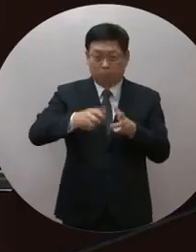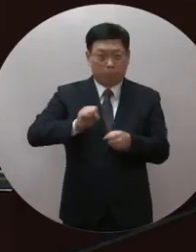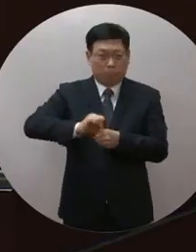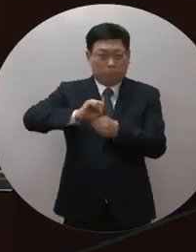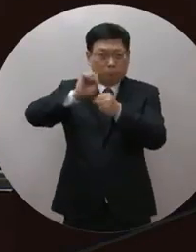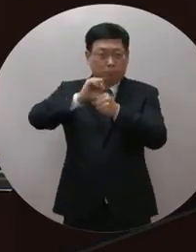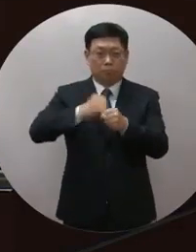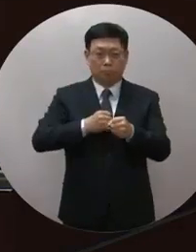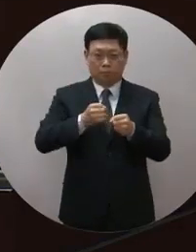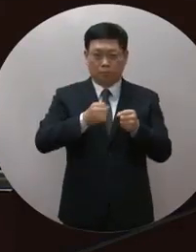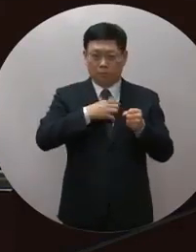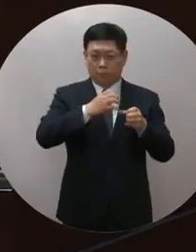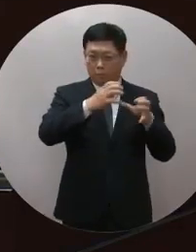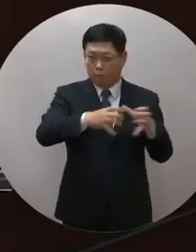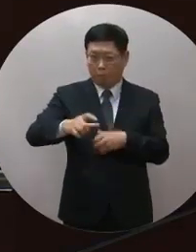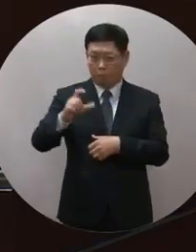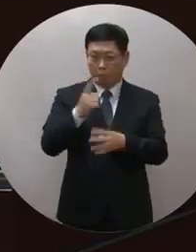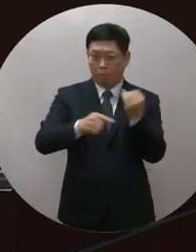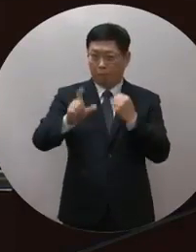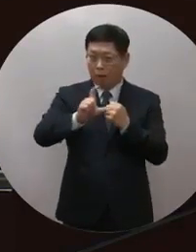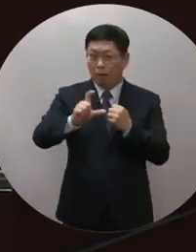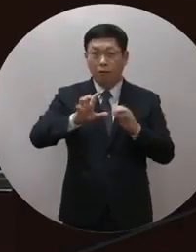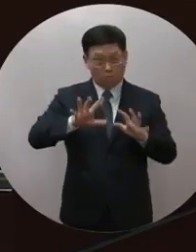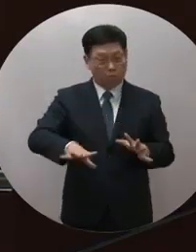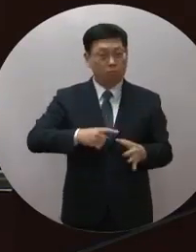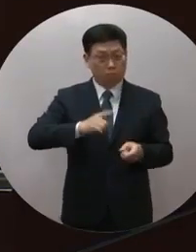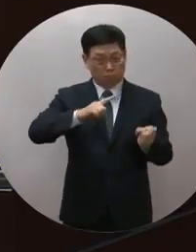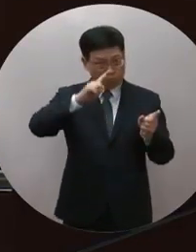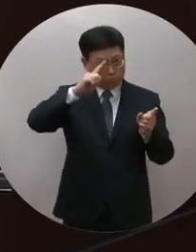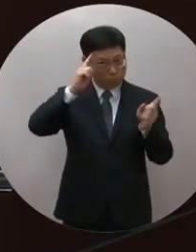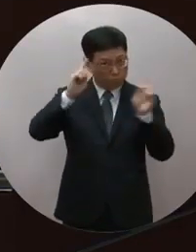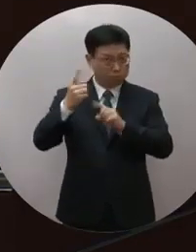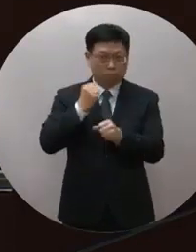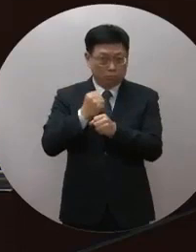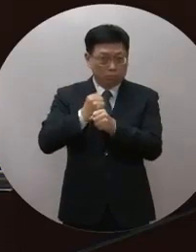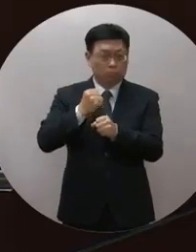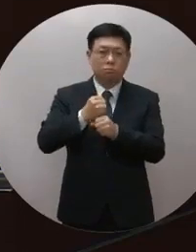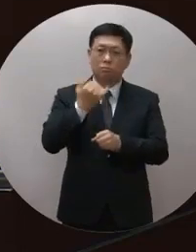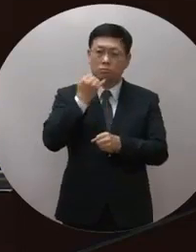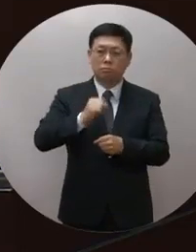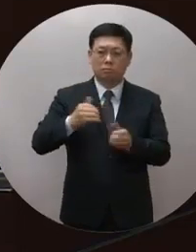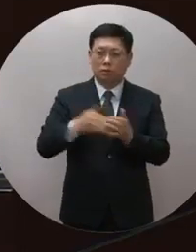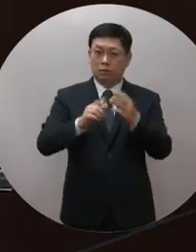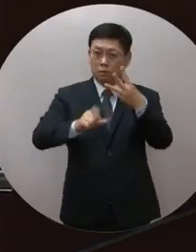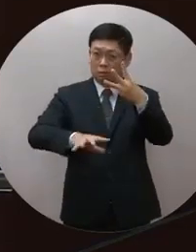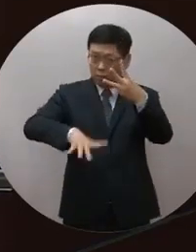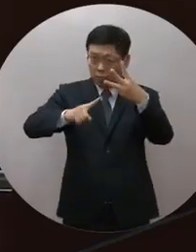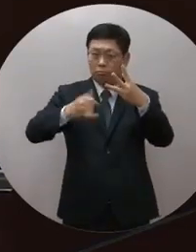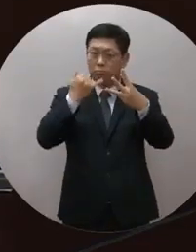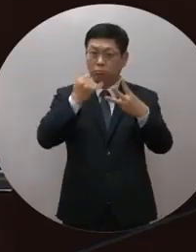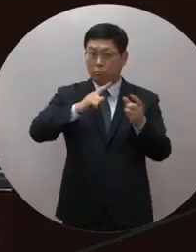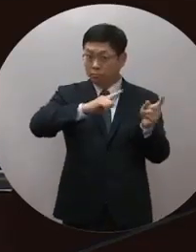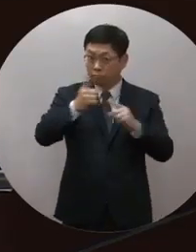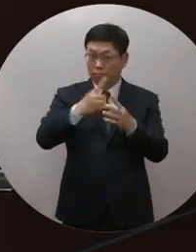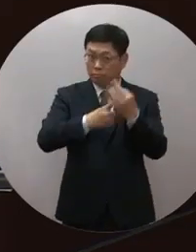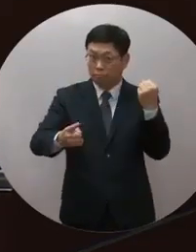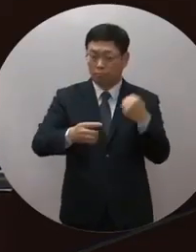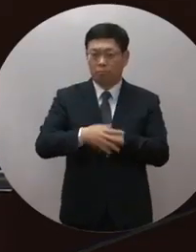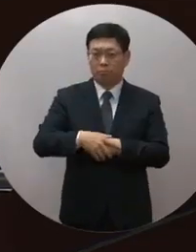设60条生产线，现在产能日有增加，预计 到三月初可以到达每